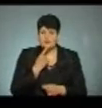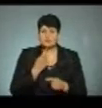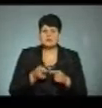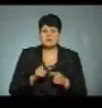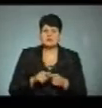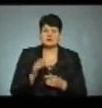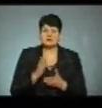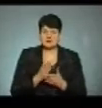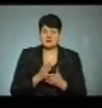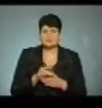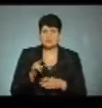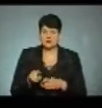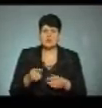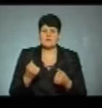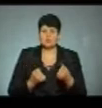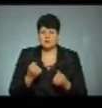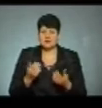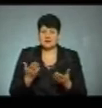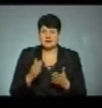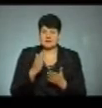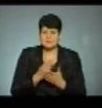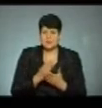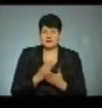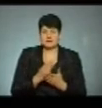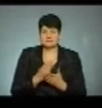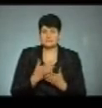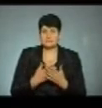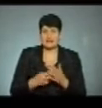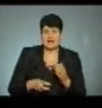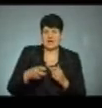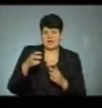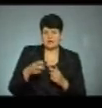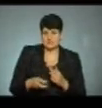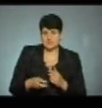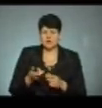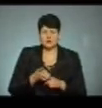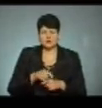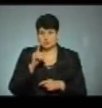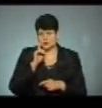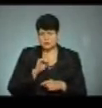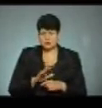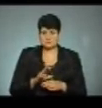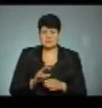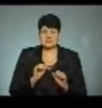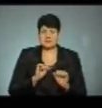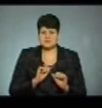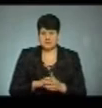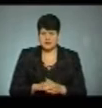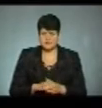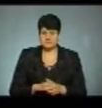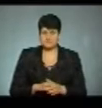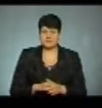це якраз оцей от автомобіль, який має в собі, наприклад, той самий ліфт, є дуже зручно, комфортно і безпека.